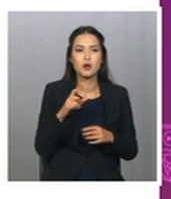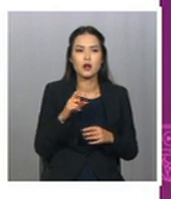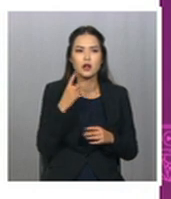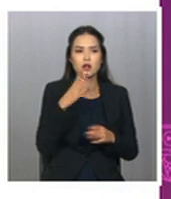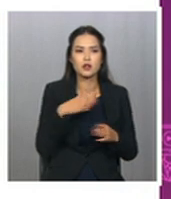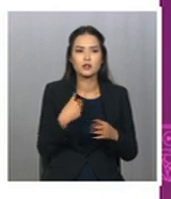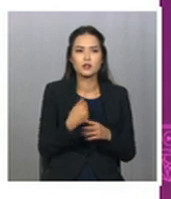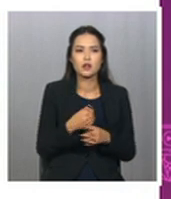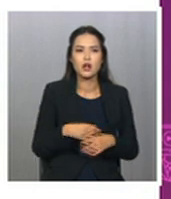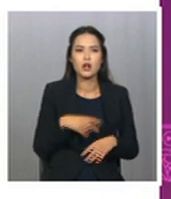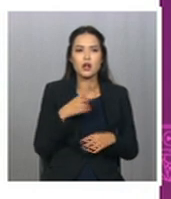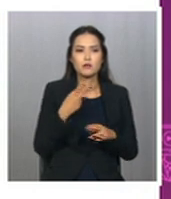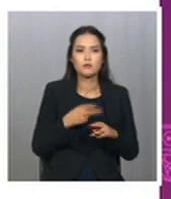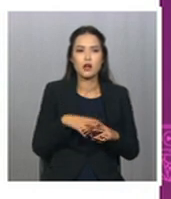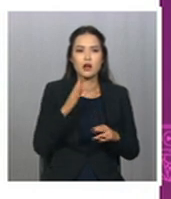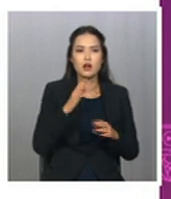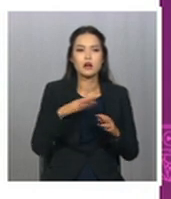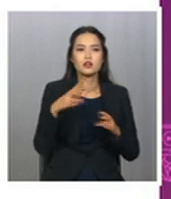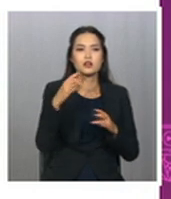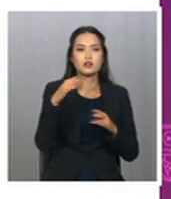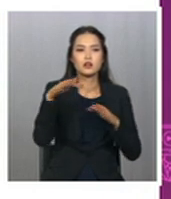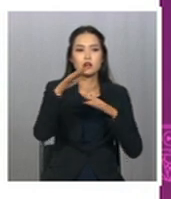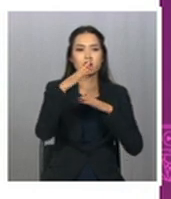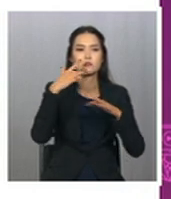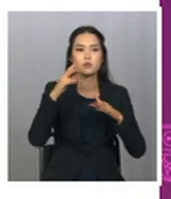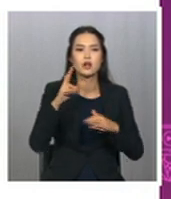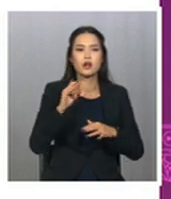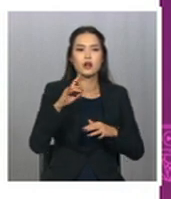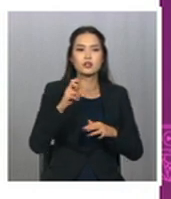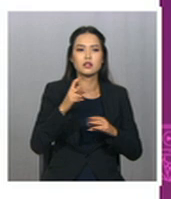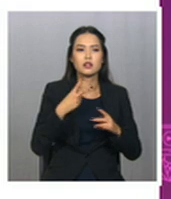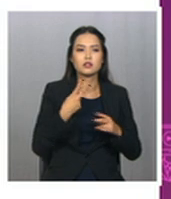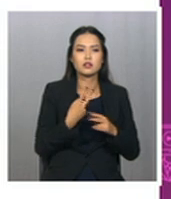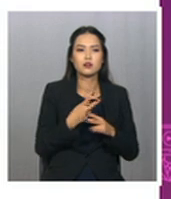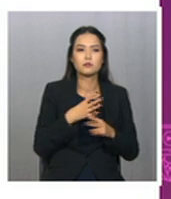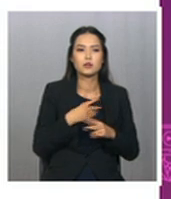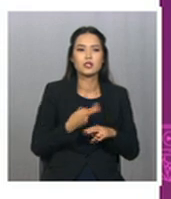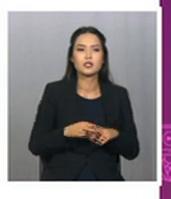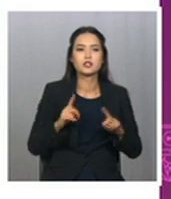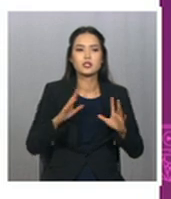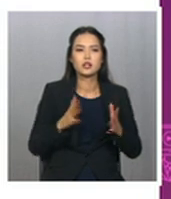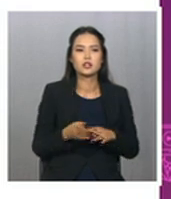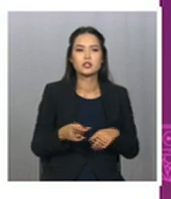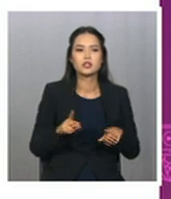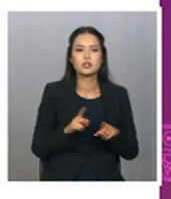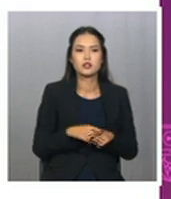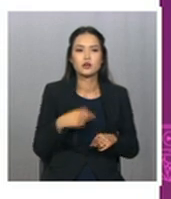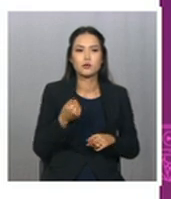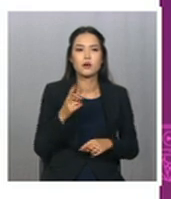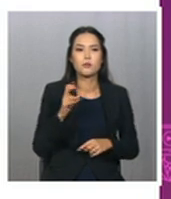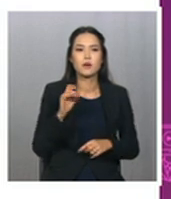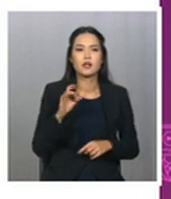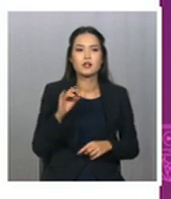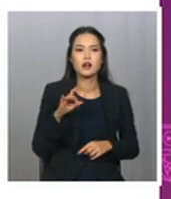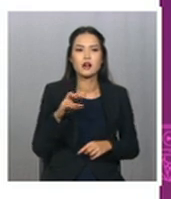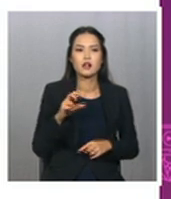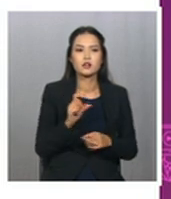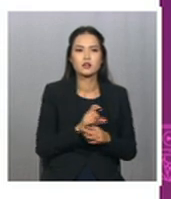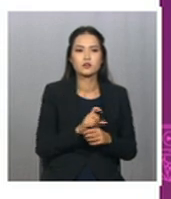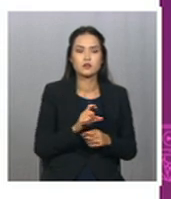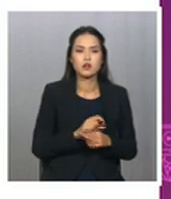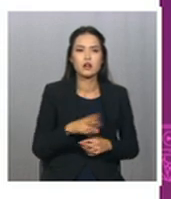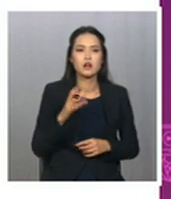қақап тұр. Енді не қалды, деп түңіліп отыр. Бұл Базаралының сөзі. Базаралы қандай